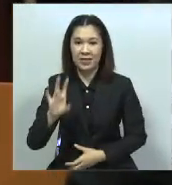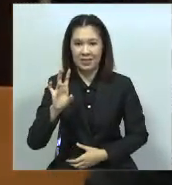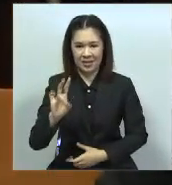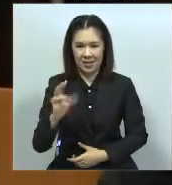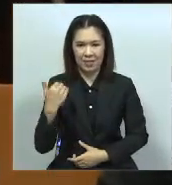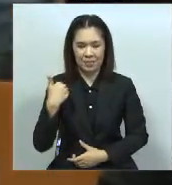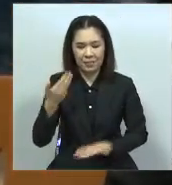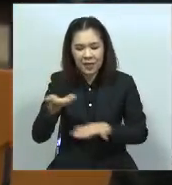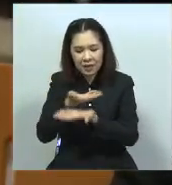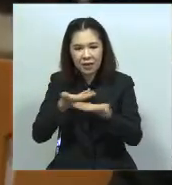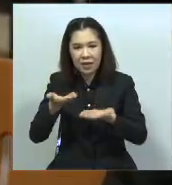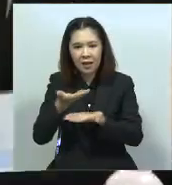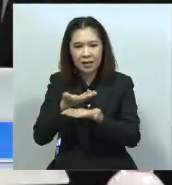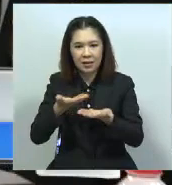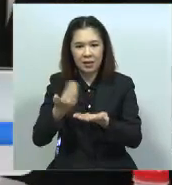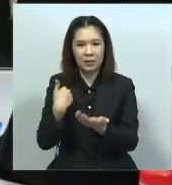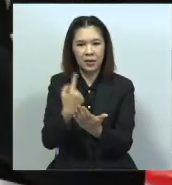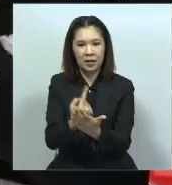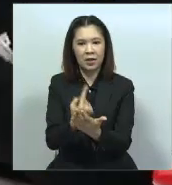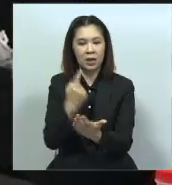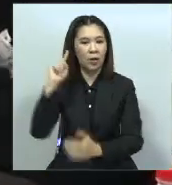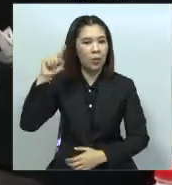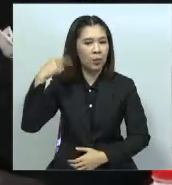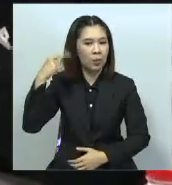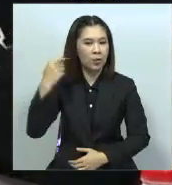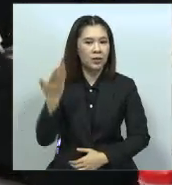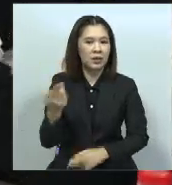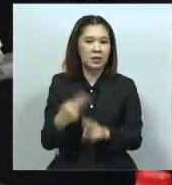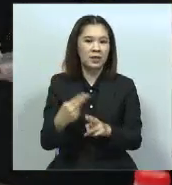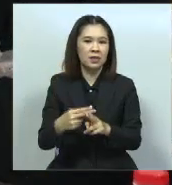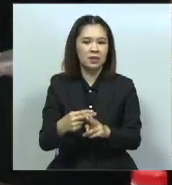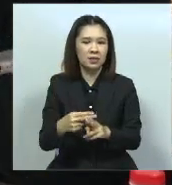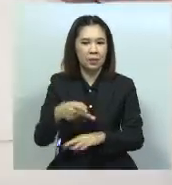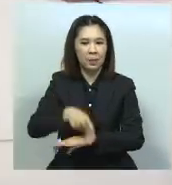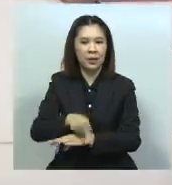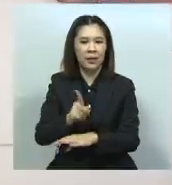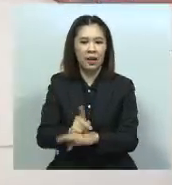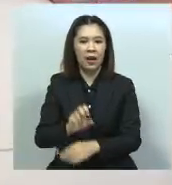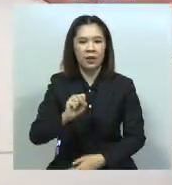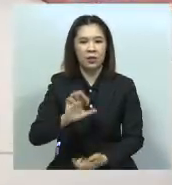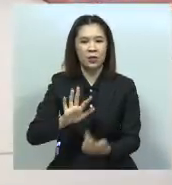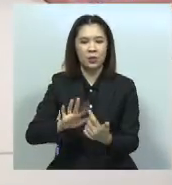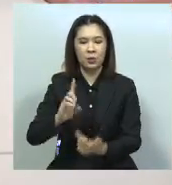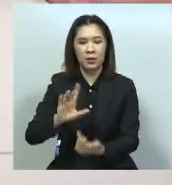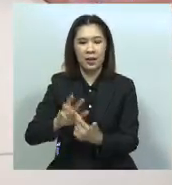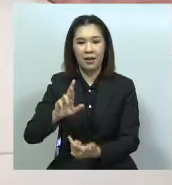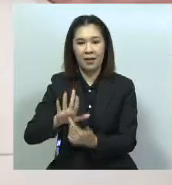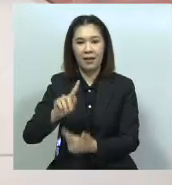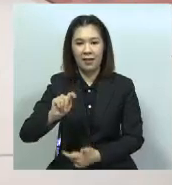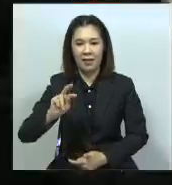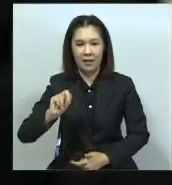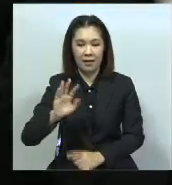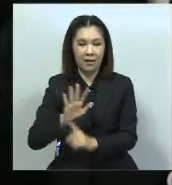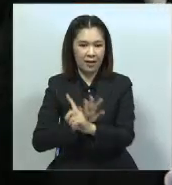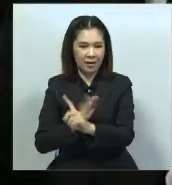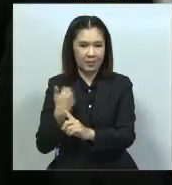ารือกันซึ่งแกนนำก็มีทั้งคุณหญิงสุดารัตน์เกยุราพันธ์ประธานยุทธศาสตร์เลือกตั้งพรรคเพื่อไทยนายภูมิธรรมเวชย